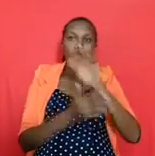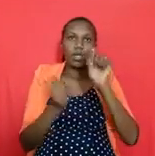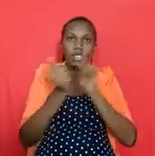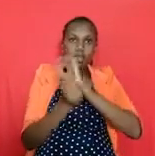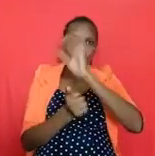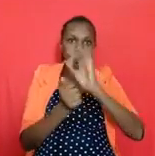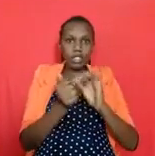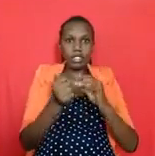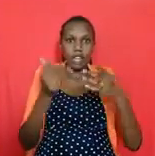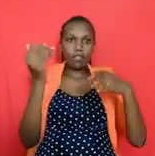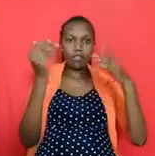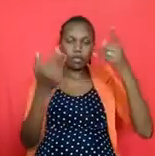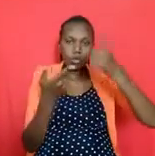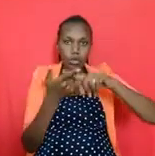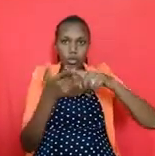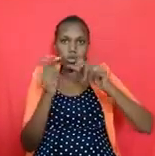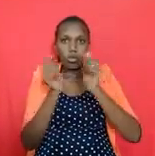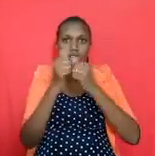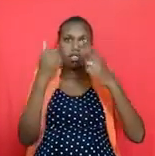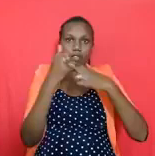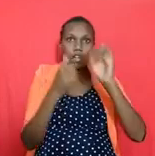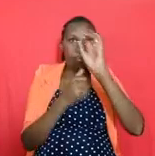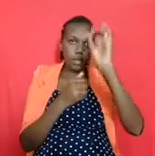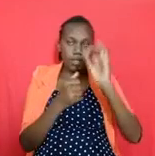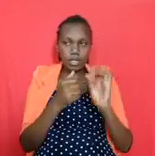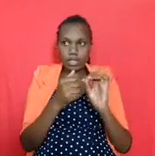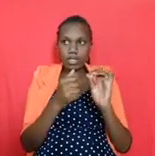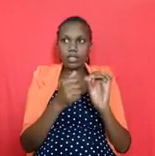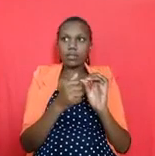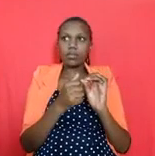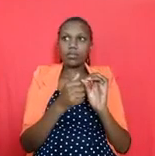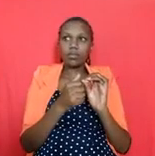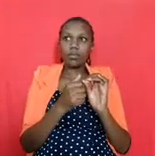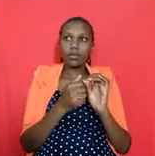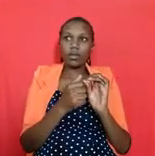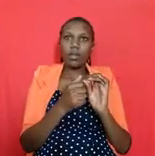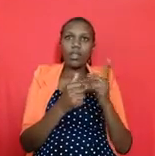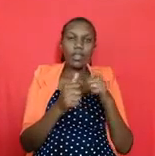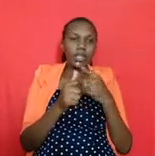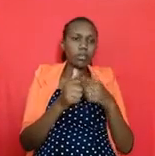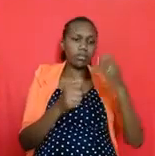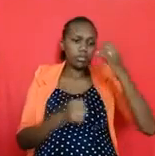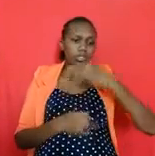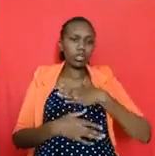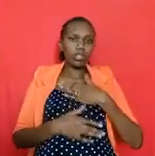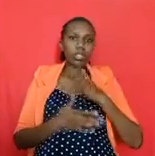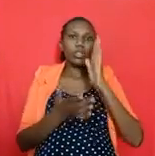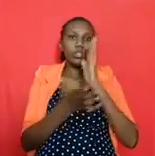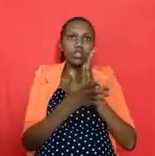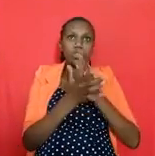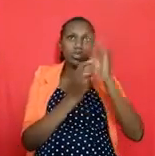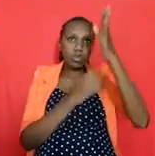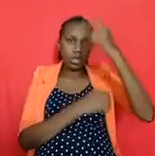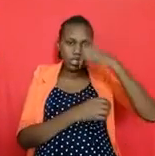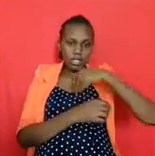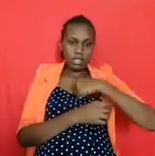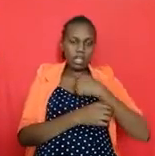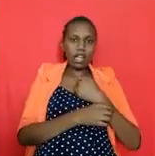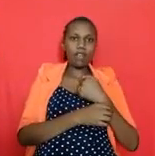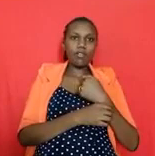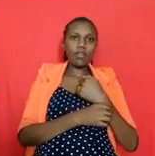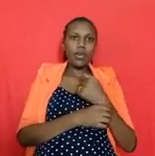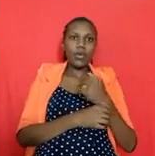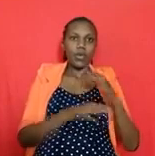ĩkũrĩte na 7% gĩcunjĩ kĩa mũgwanja harĩ igana ndĩraiga haiya ithe gai ithwe ni ithwe twakomire ithwe